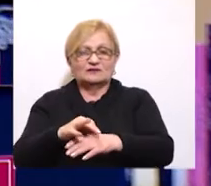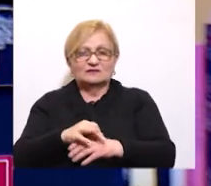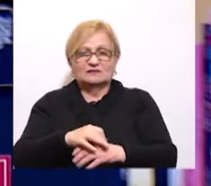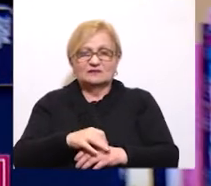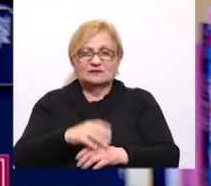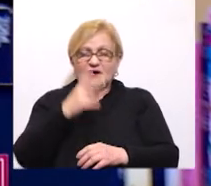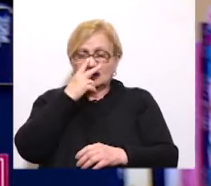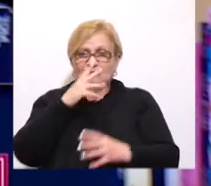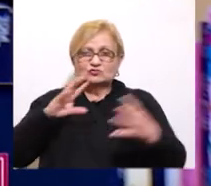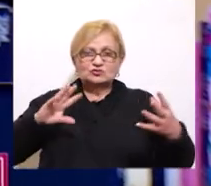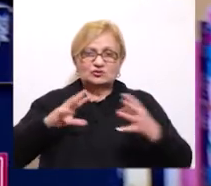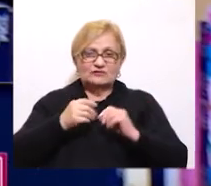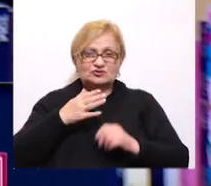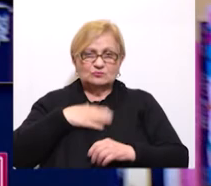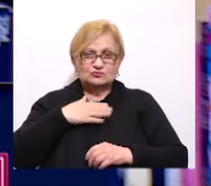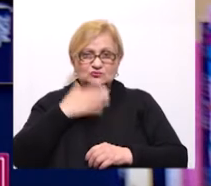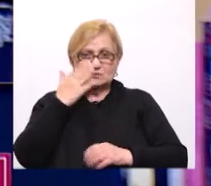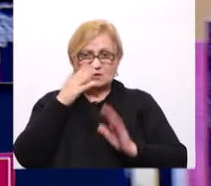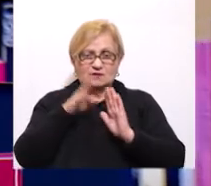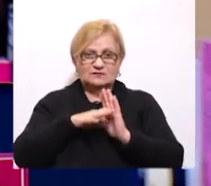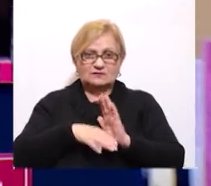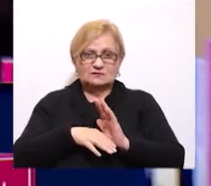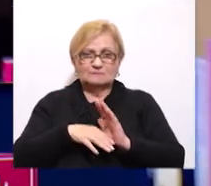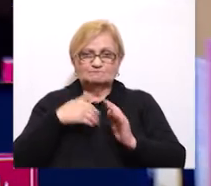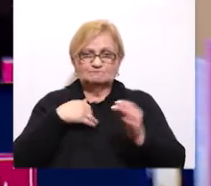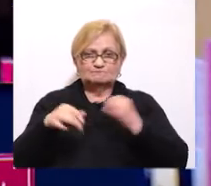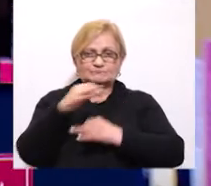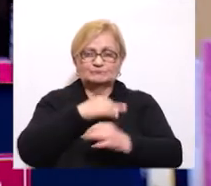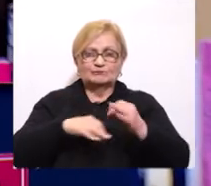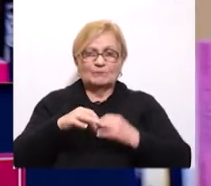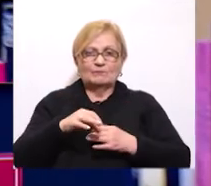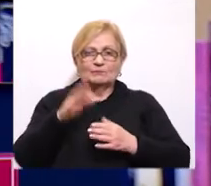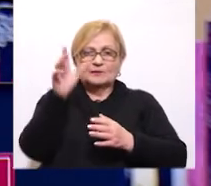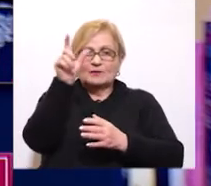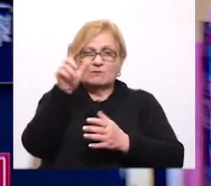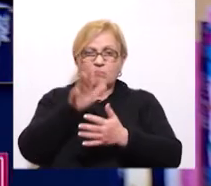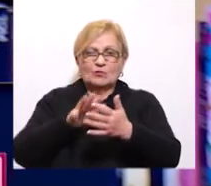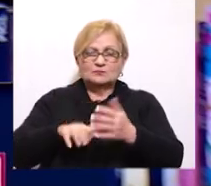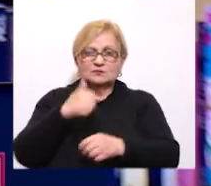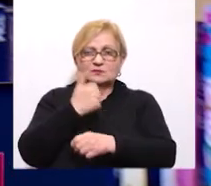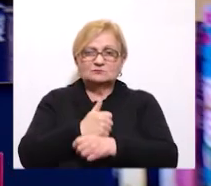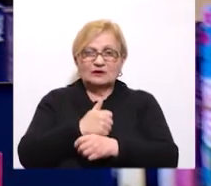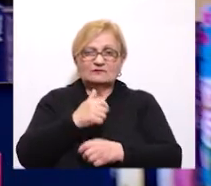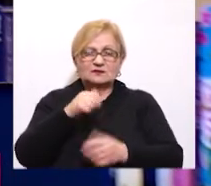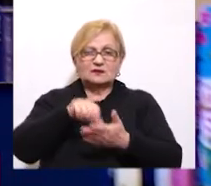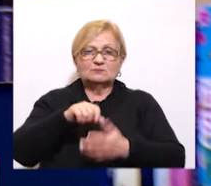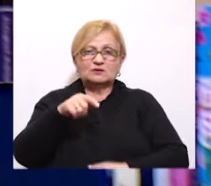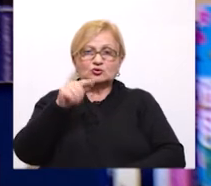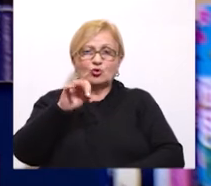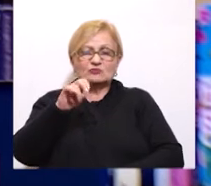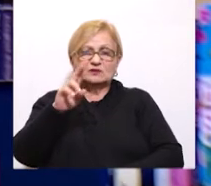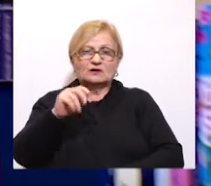მოდით შევაჯამოთ ჩვენი გაკვეთილი, ბავშვებო. ჩვენ ვისაუბრეთ პოემის მთავარ გმირზე, თორნიკე